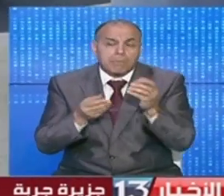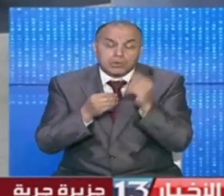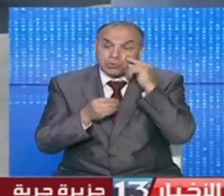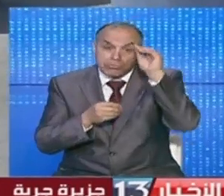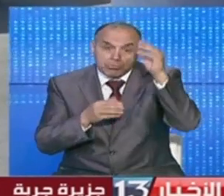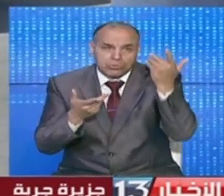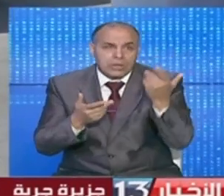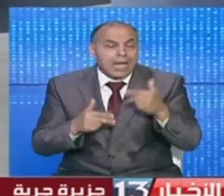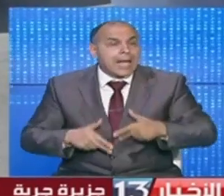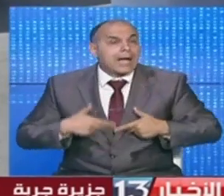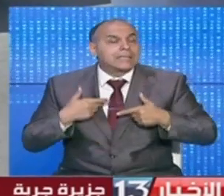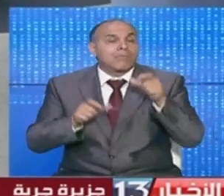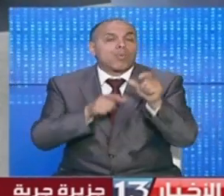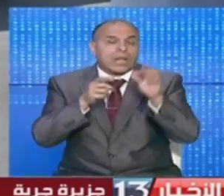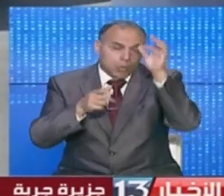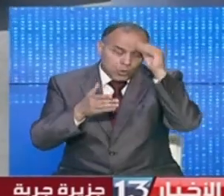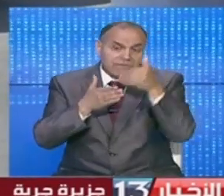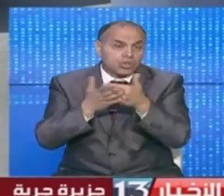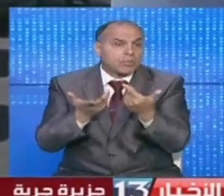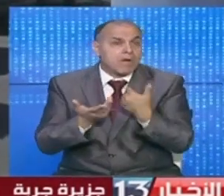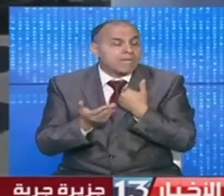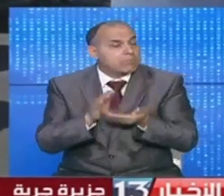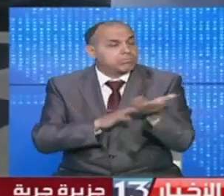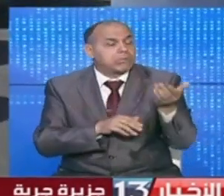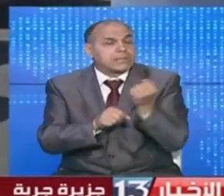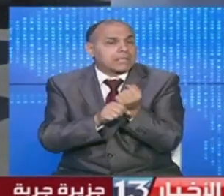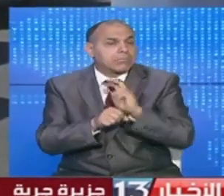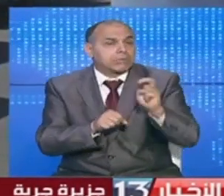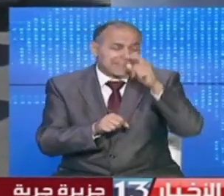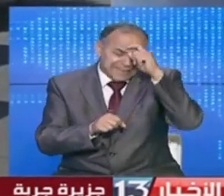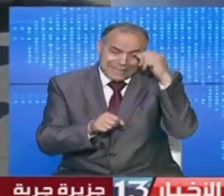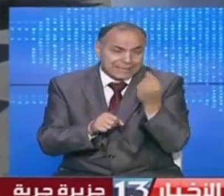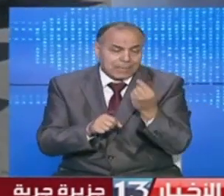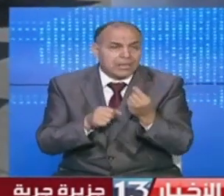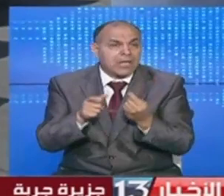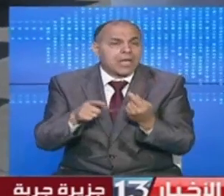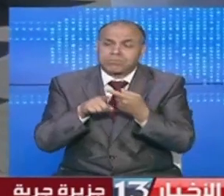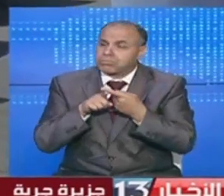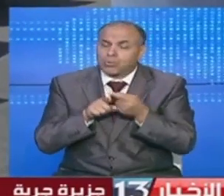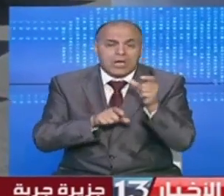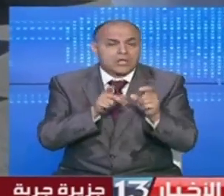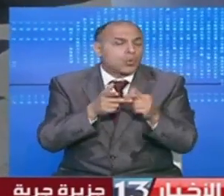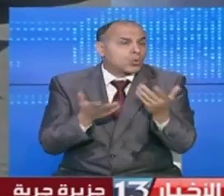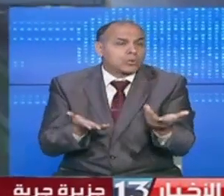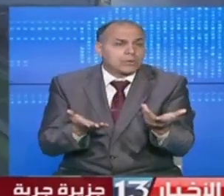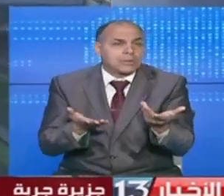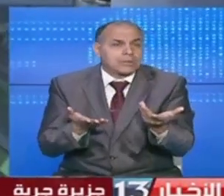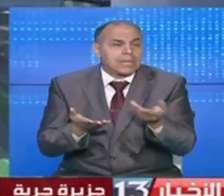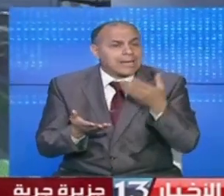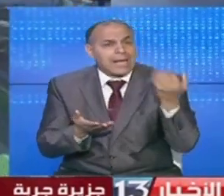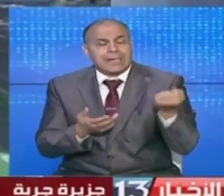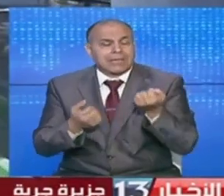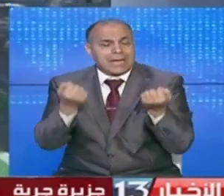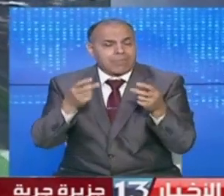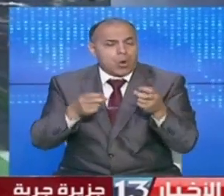ما يعيشه هؤلاء المواطنون الراغبون في التنقل من معاناة يتقاسمه معهم أيضا أصحاب